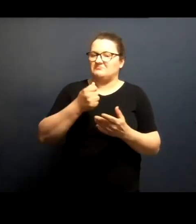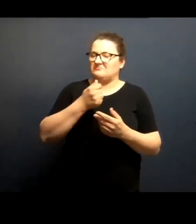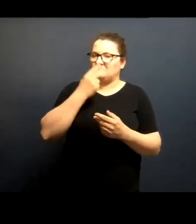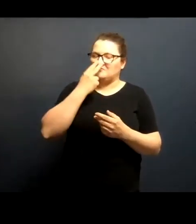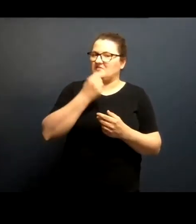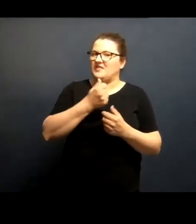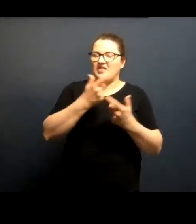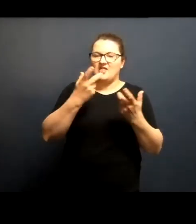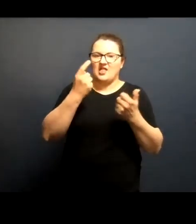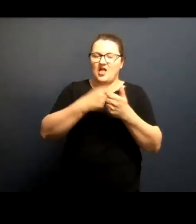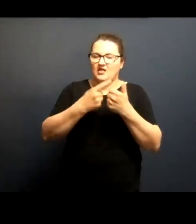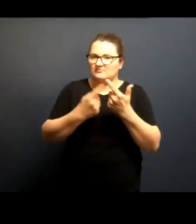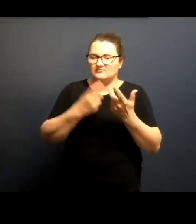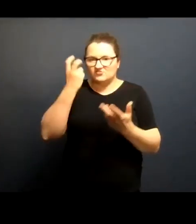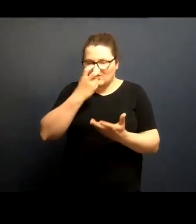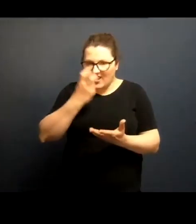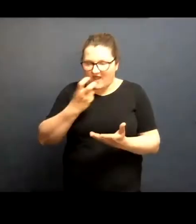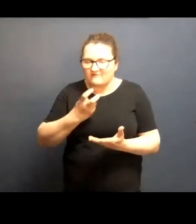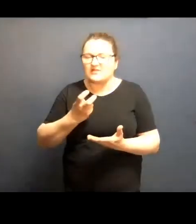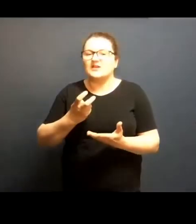punktów do refleksji.